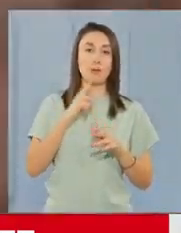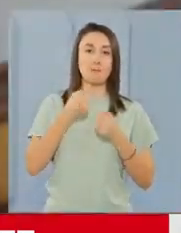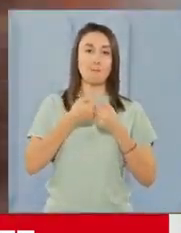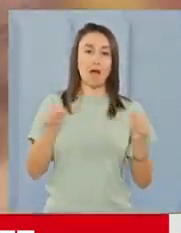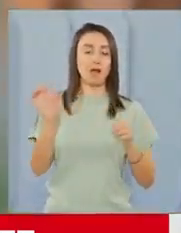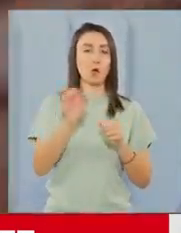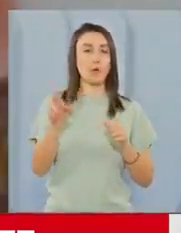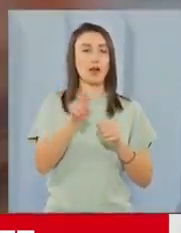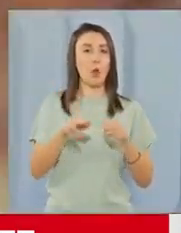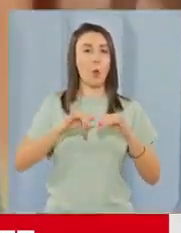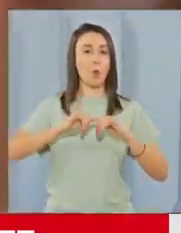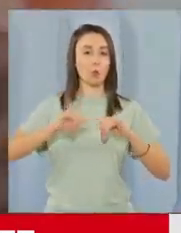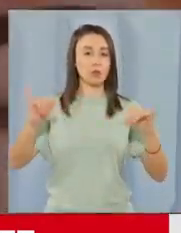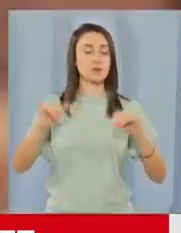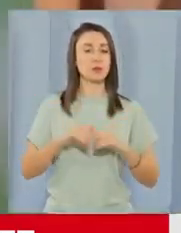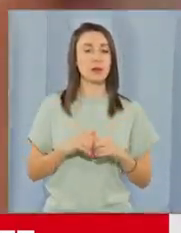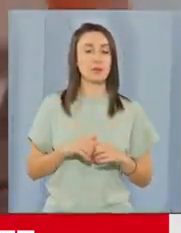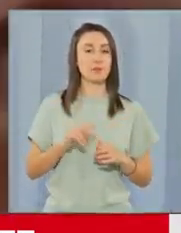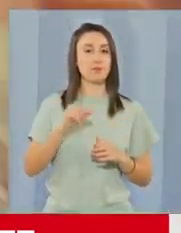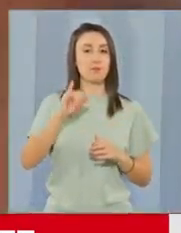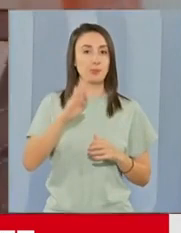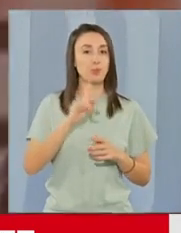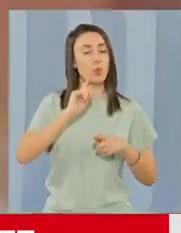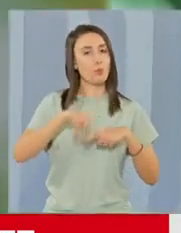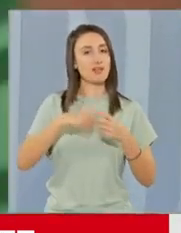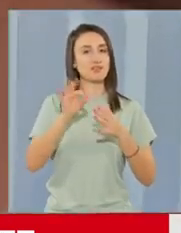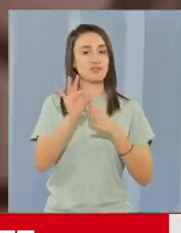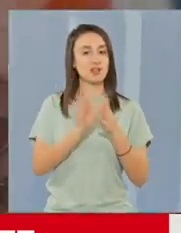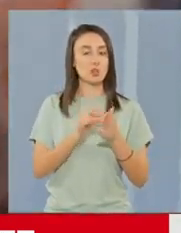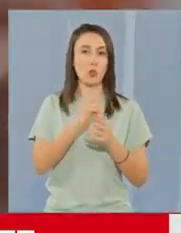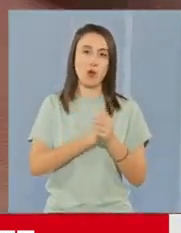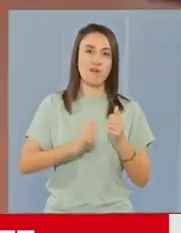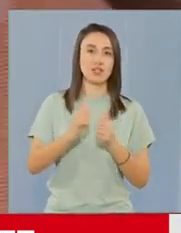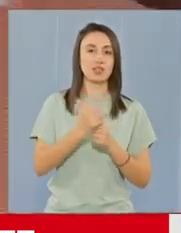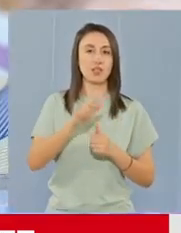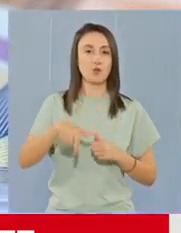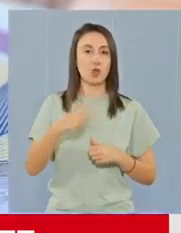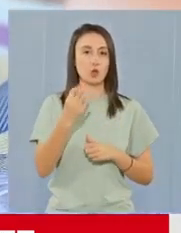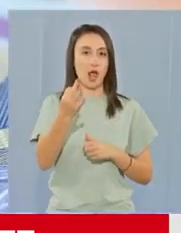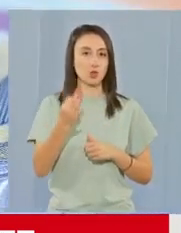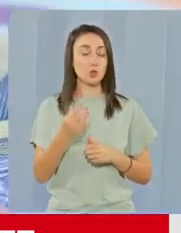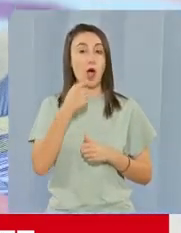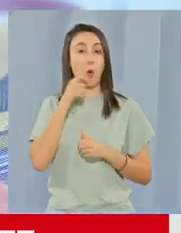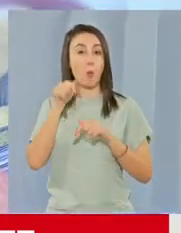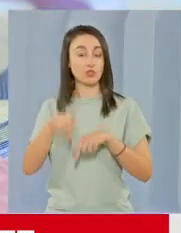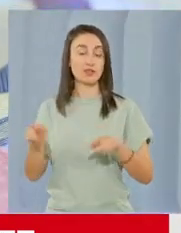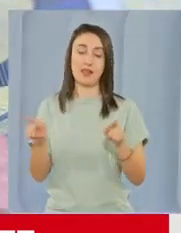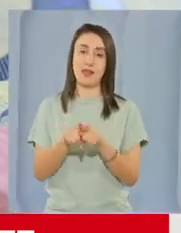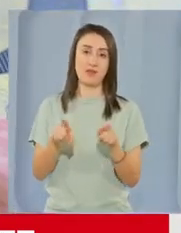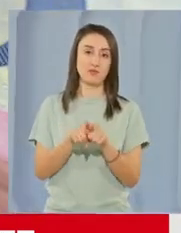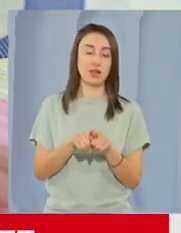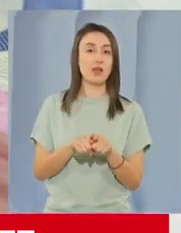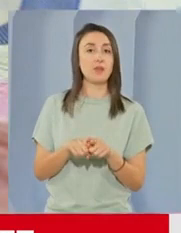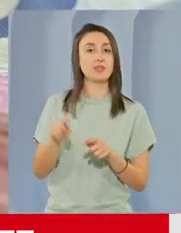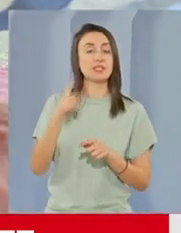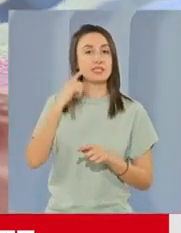pentru Reconstrucție și Dezvoltare, PIB-ul României ar urma să înregistreze un avans de 3,2% în acest an, similar estimărilor din